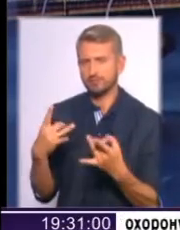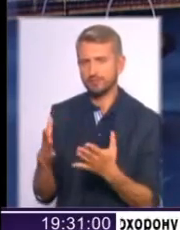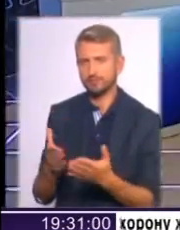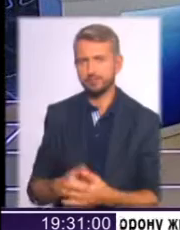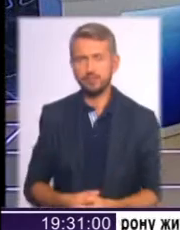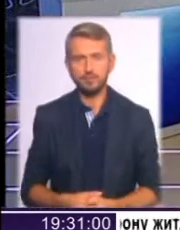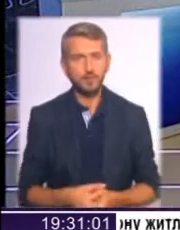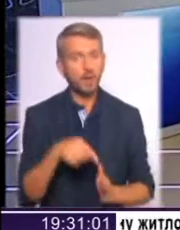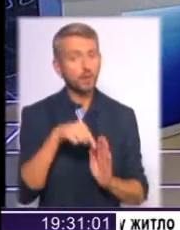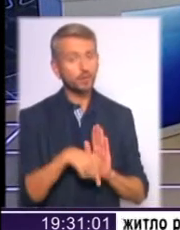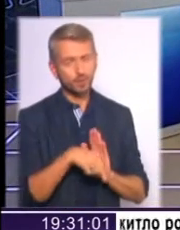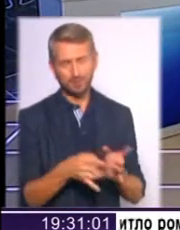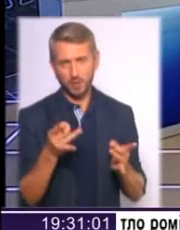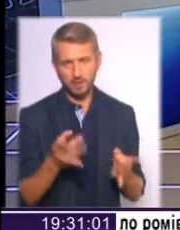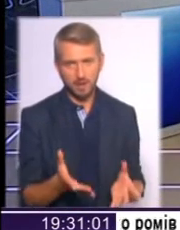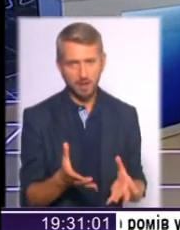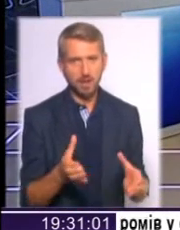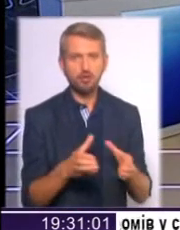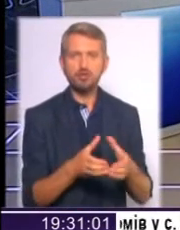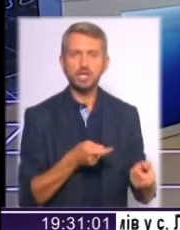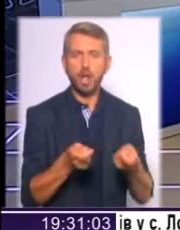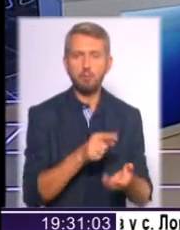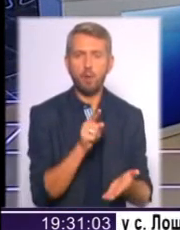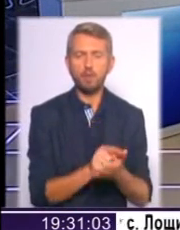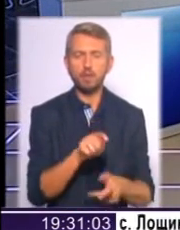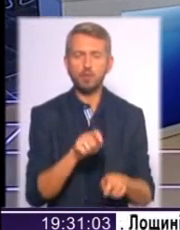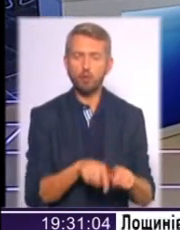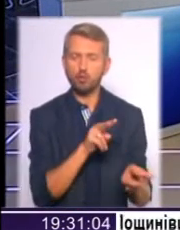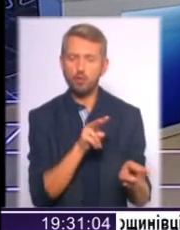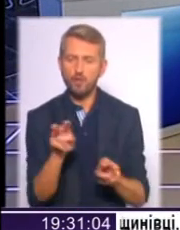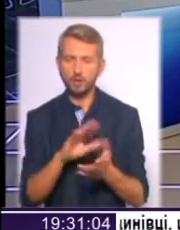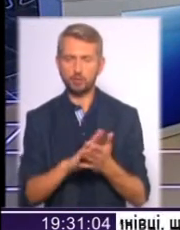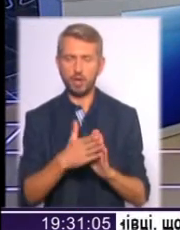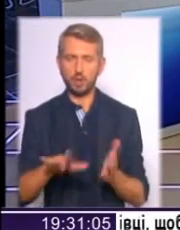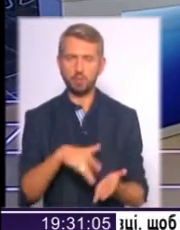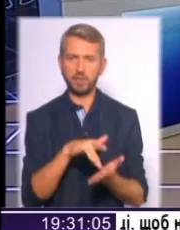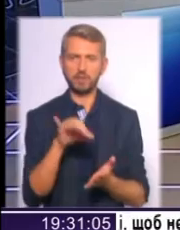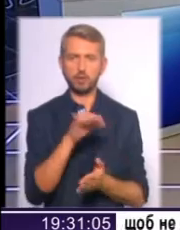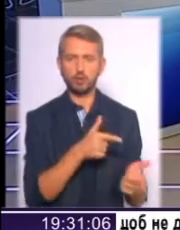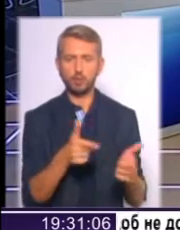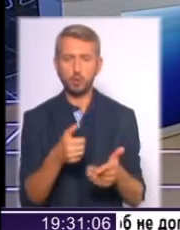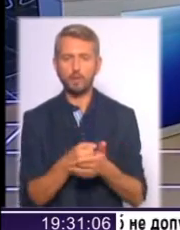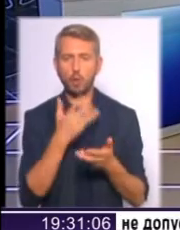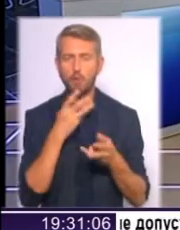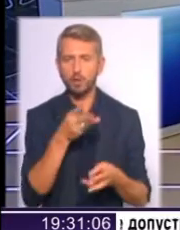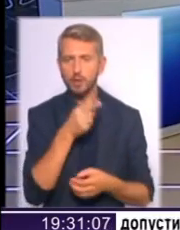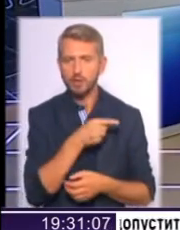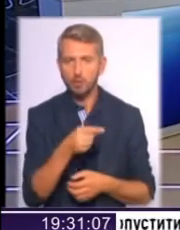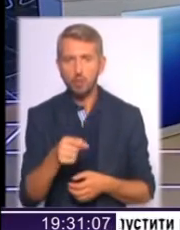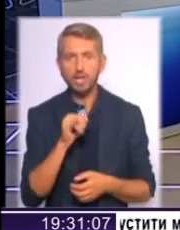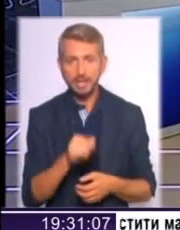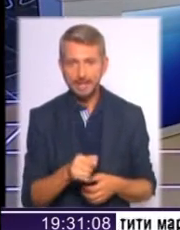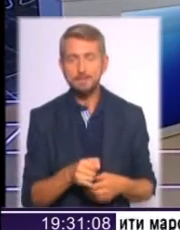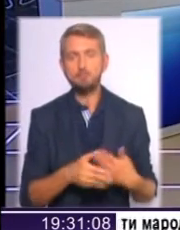Суть проста. Штаб повинен контролювати ситуацію в місті відносно підготовки до опалювального сезону і проходження